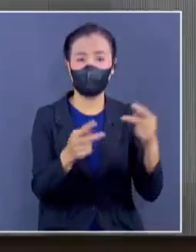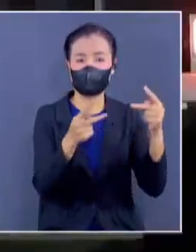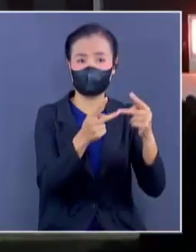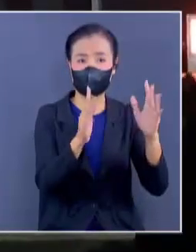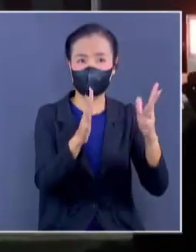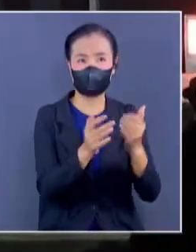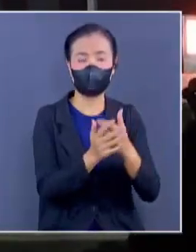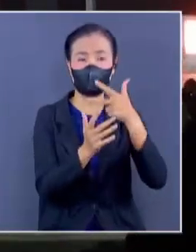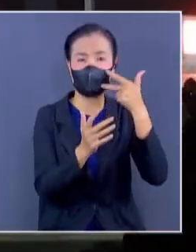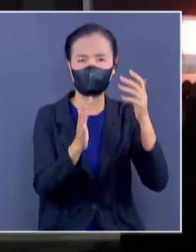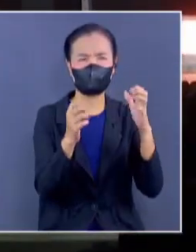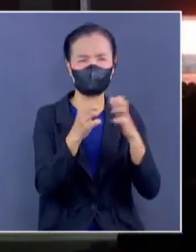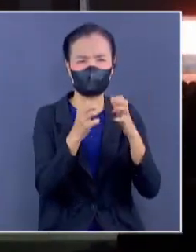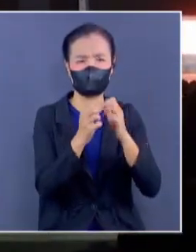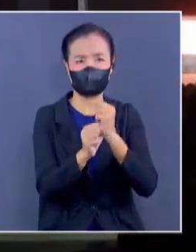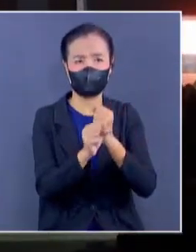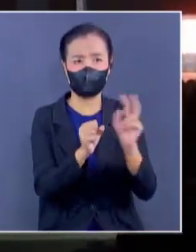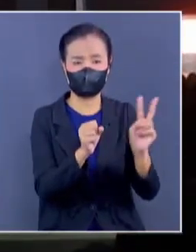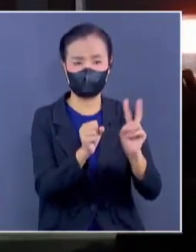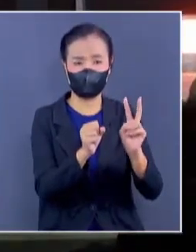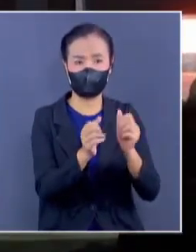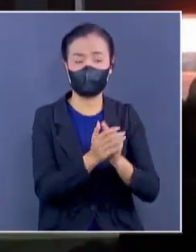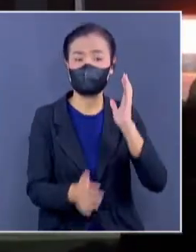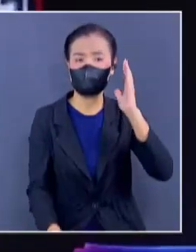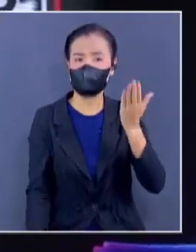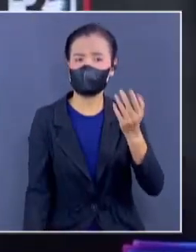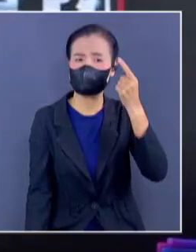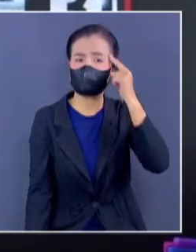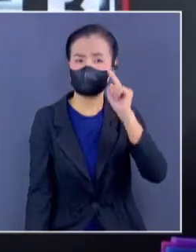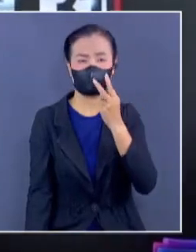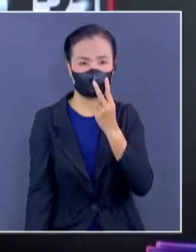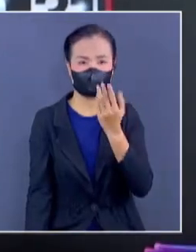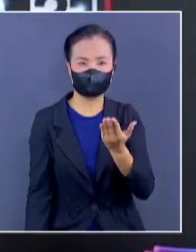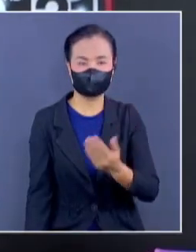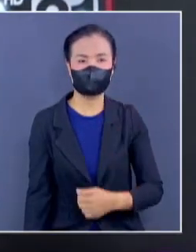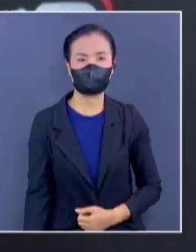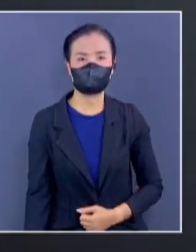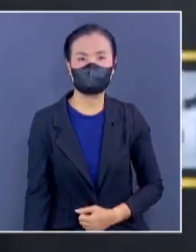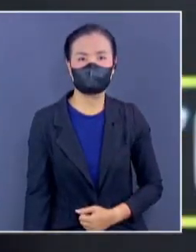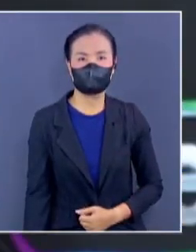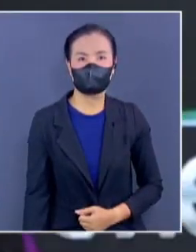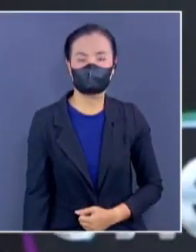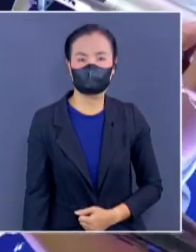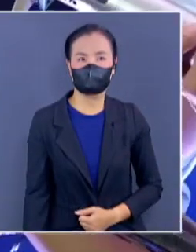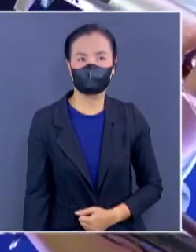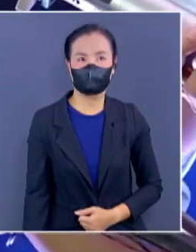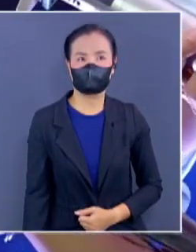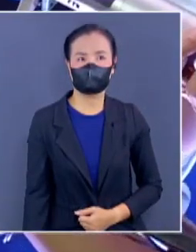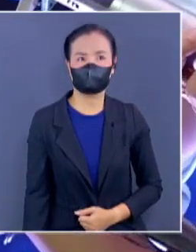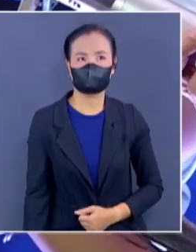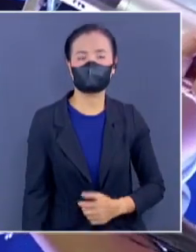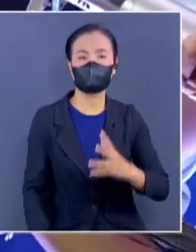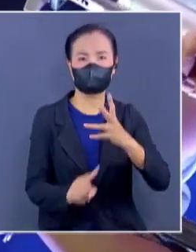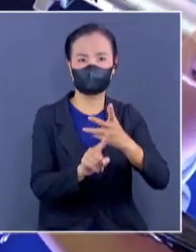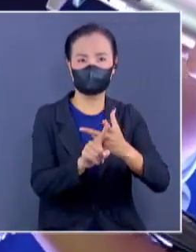านเพราะช่วงนี้วุ่นงานกันทั้งคู่หนุ่มตรงๆจะว่ายังไงไปฟังเสียงของหนุ่มตรงๆกันหน่อยค่ะ เป็นคนเ